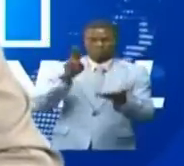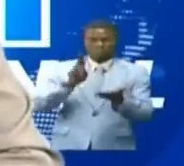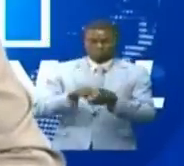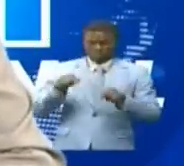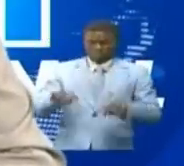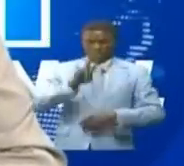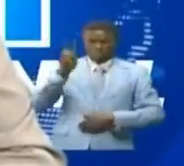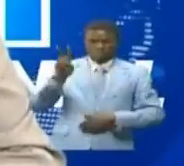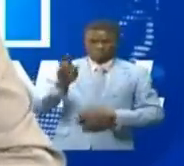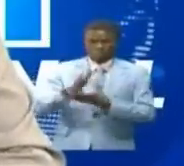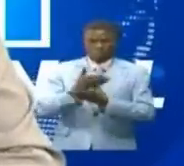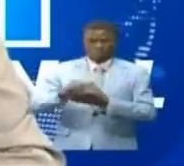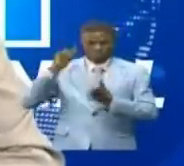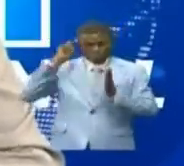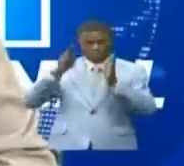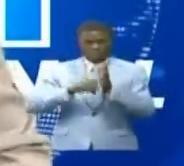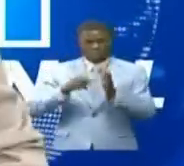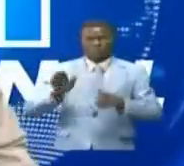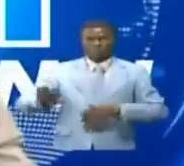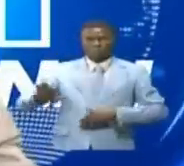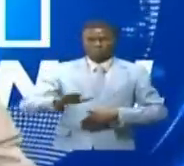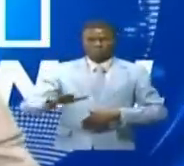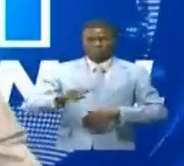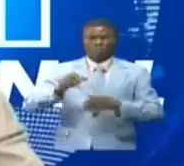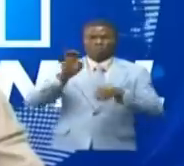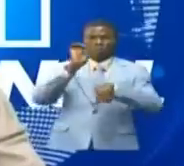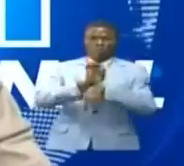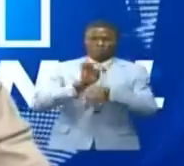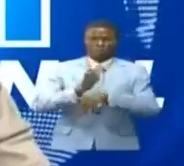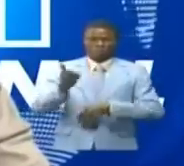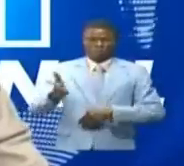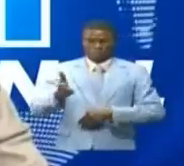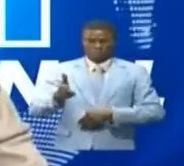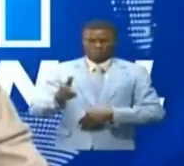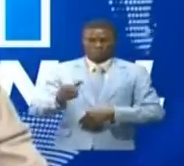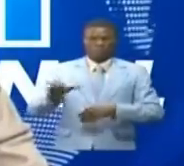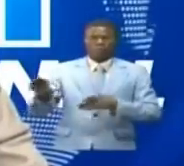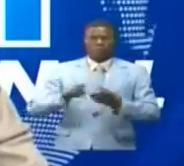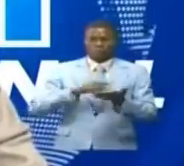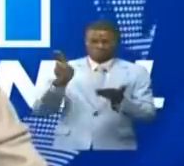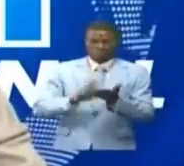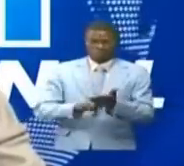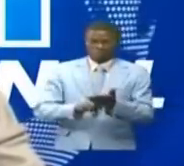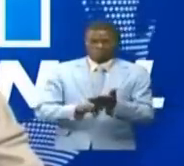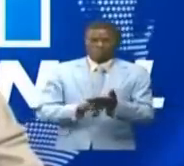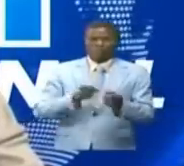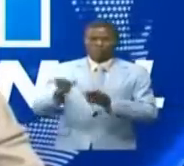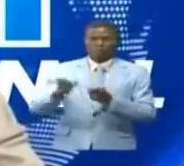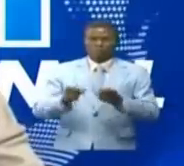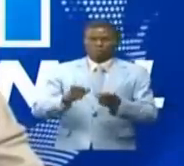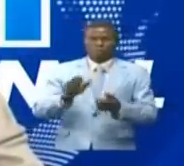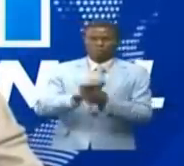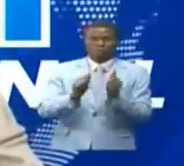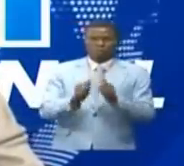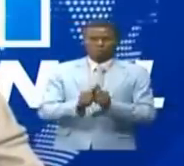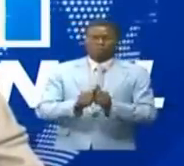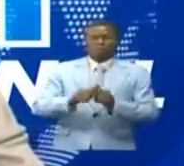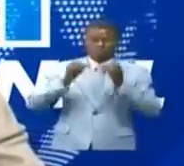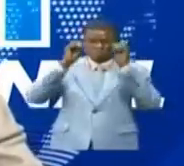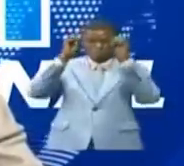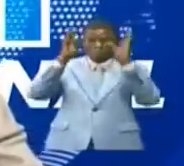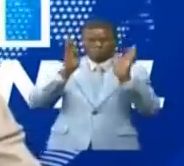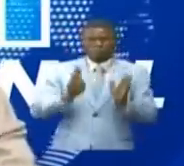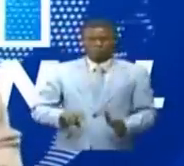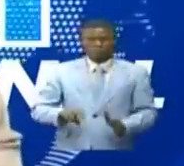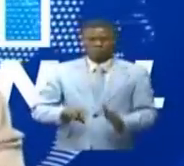vendredi entre le gouvernement de la République et les confessions religieuses. Cet acte devra désormais régir le secteur de l'EPST.